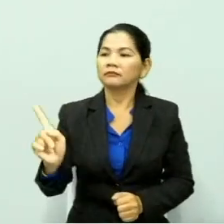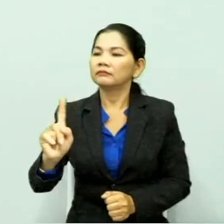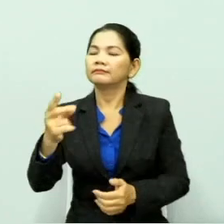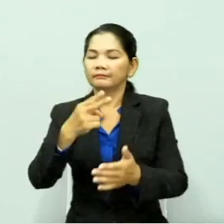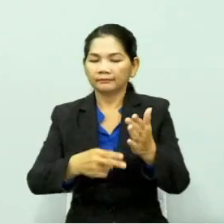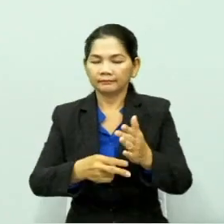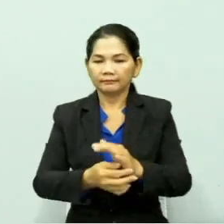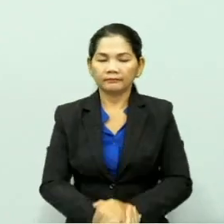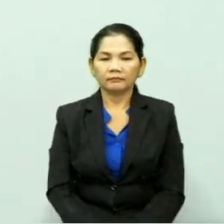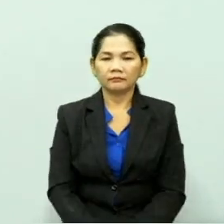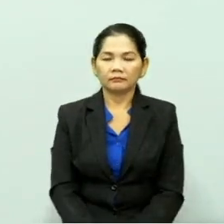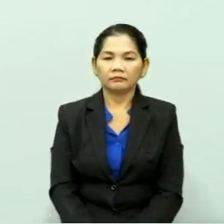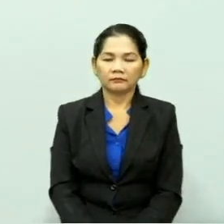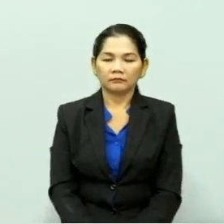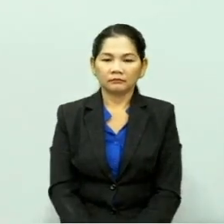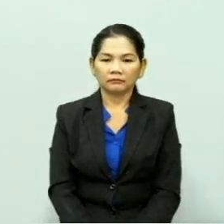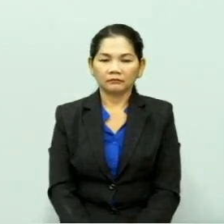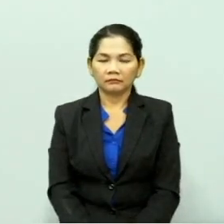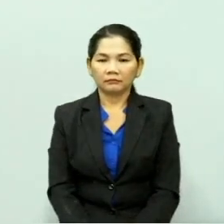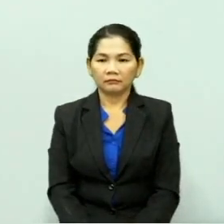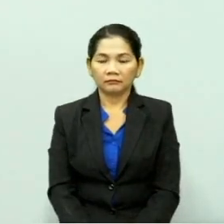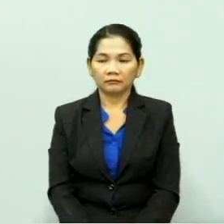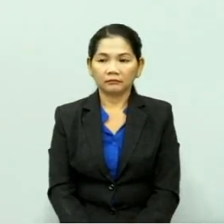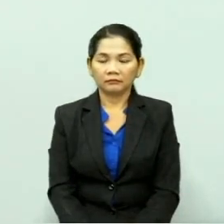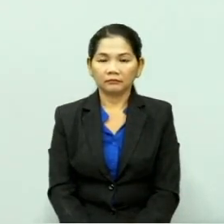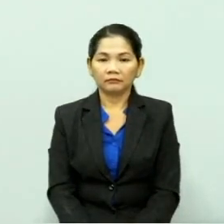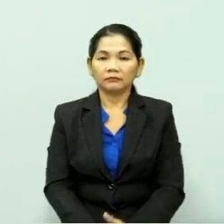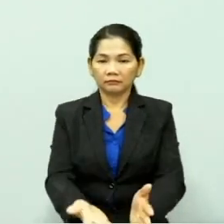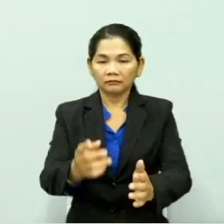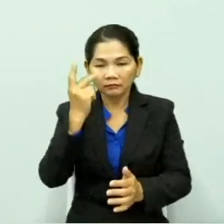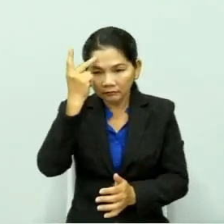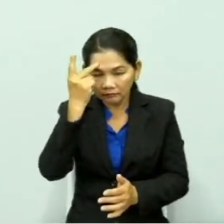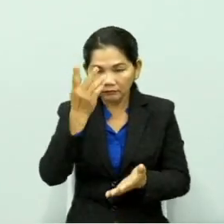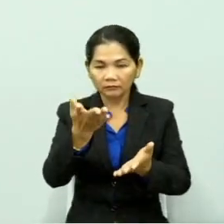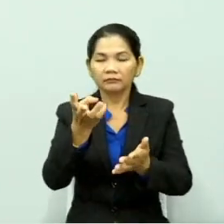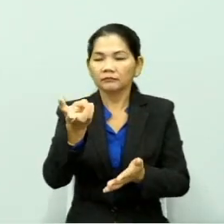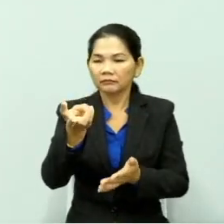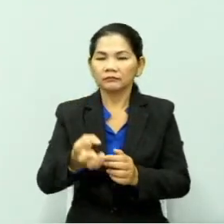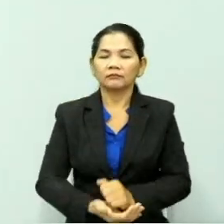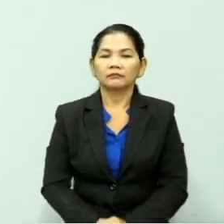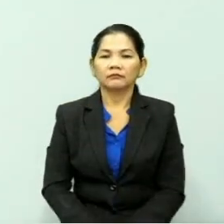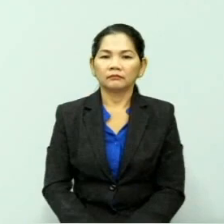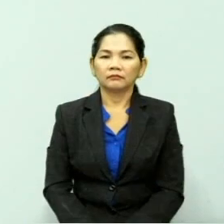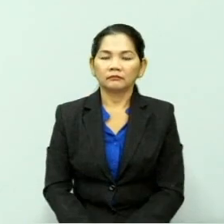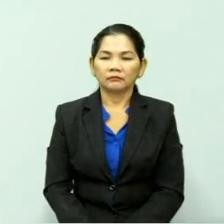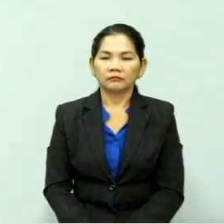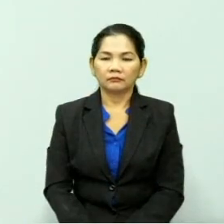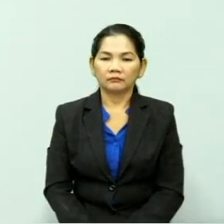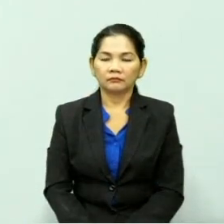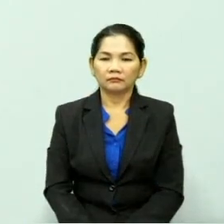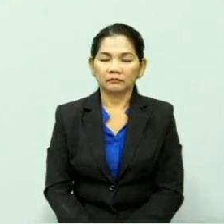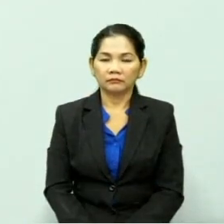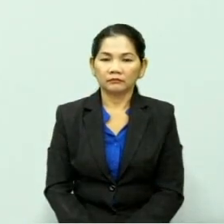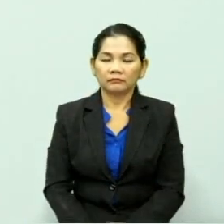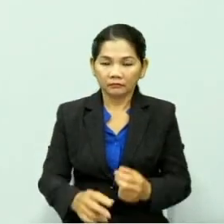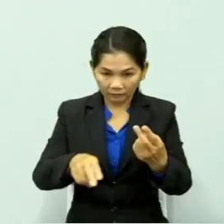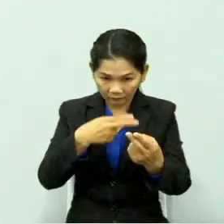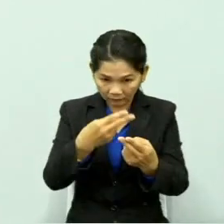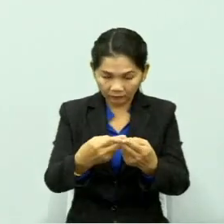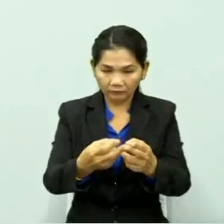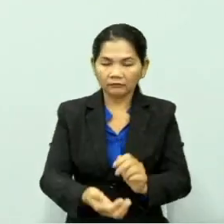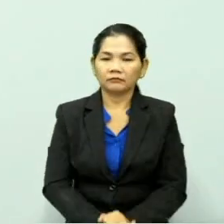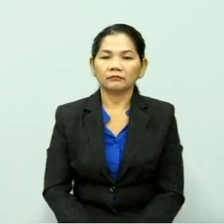khả chà chẳng con kịch tặng ạc nế bằng tạch tế cha hai con trai bạp này khu là